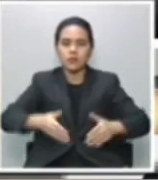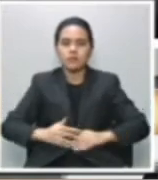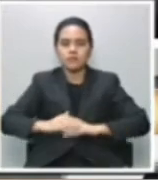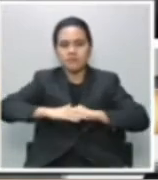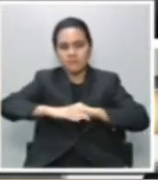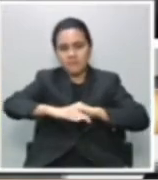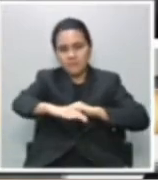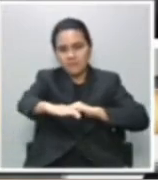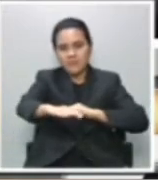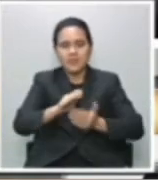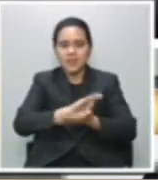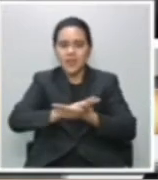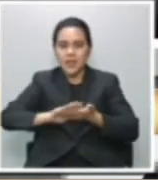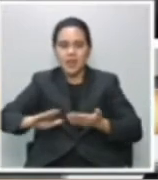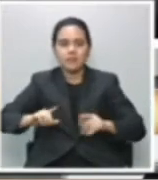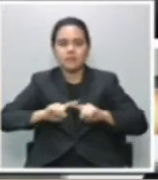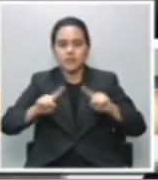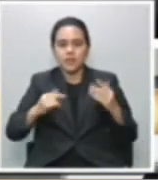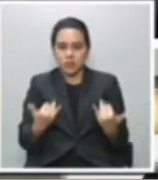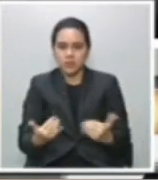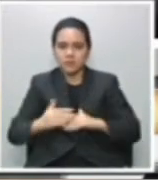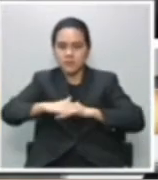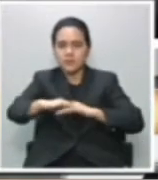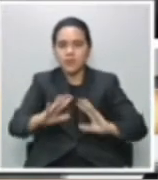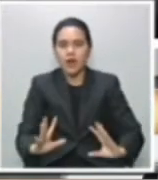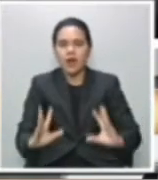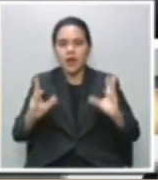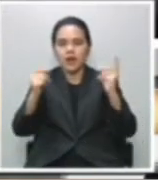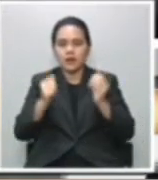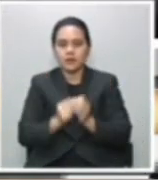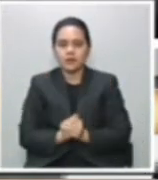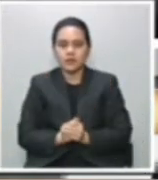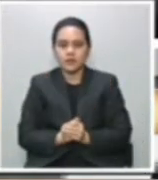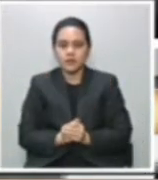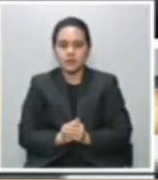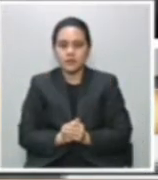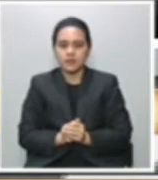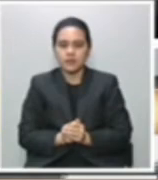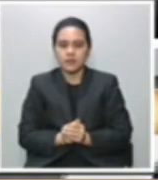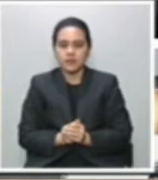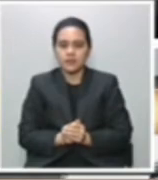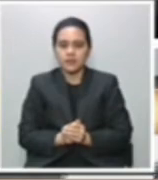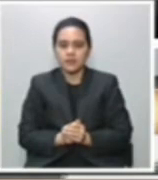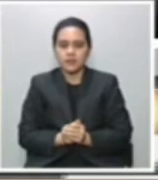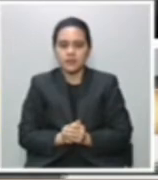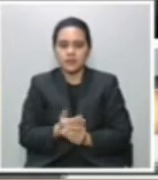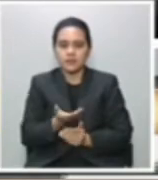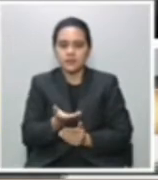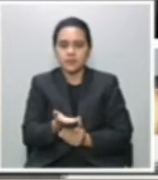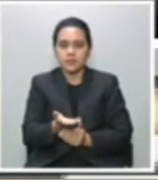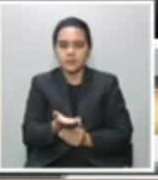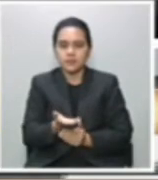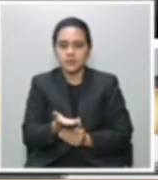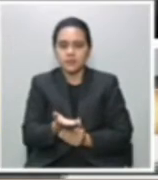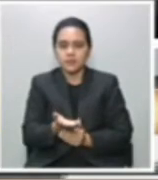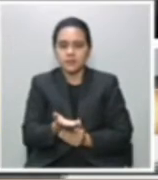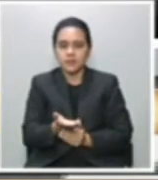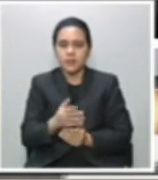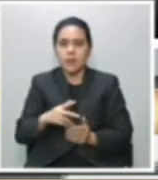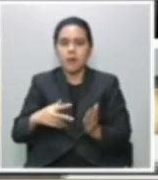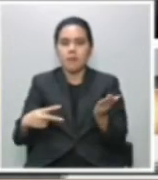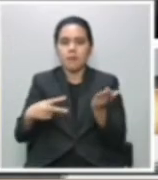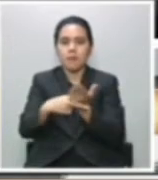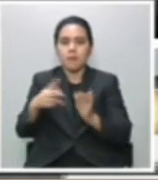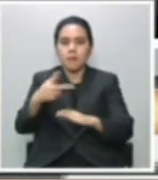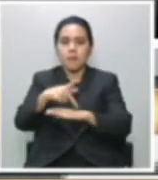แล้วนะครับท่านลองนึกสภาพดูจากคำตอบนั้นผมขออนุญาตท่านประธาน ท่านวิวัฒน์ชัยครับ ครับ ผมส